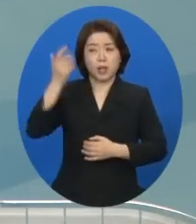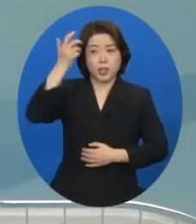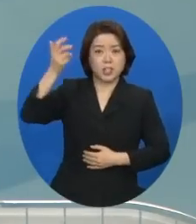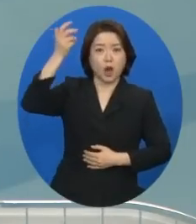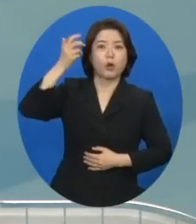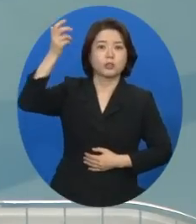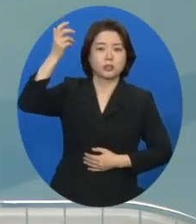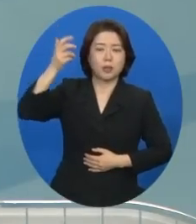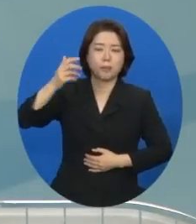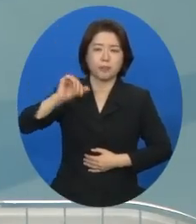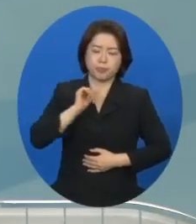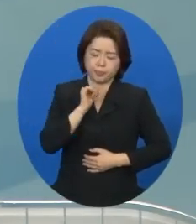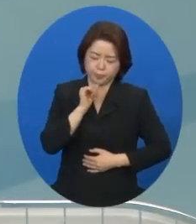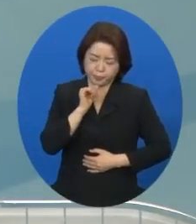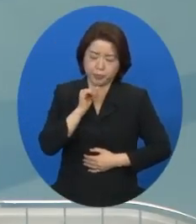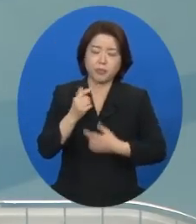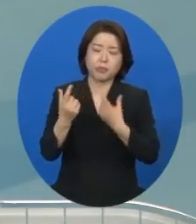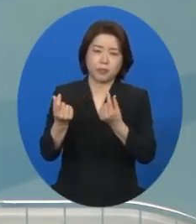영적인 궁핍입니다.